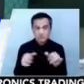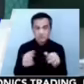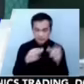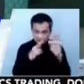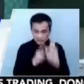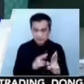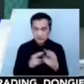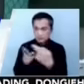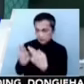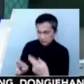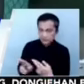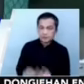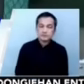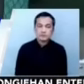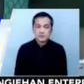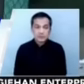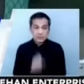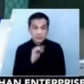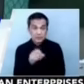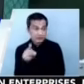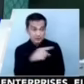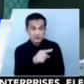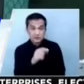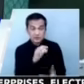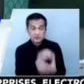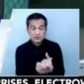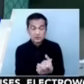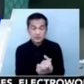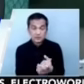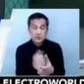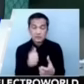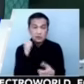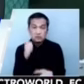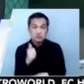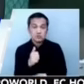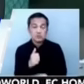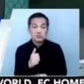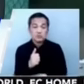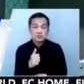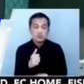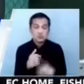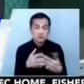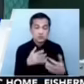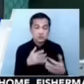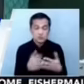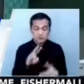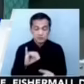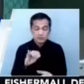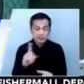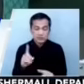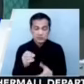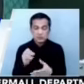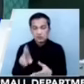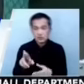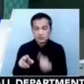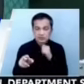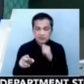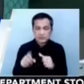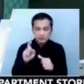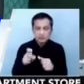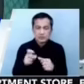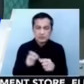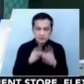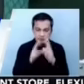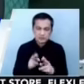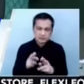your spouse refuses whether valid or hindi respetuhin natin Iyung decision ng